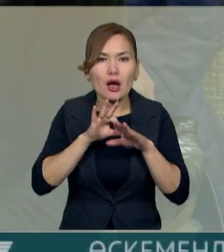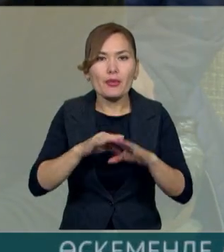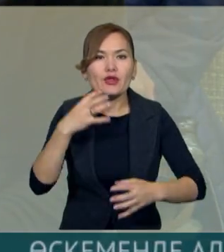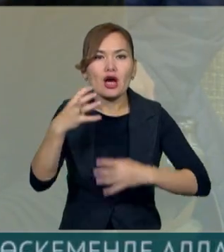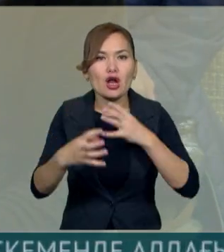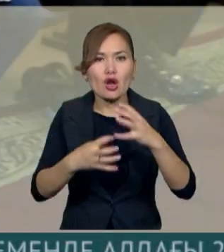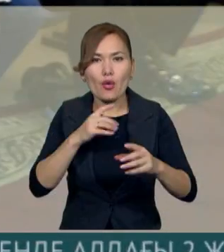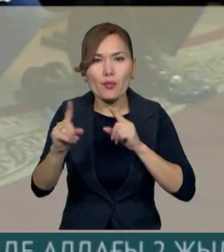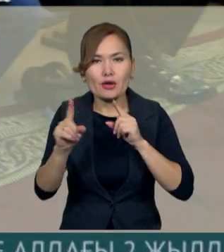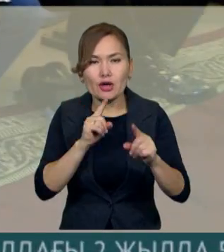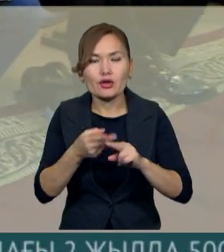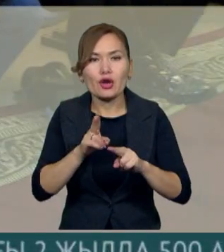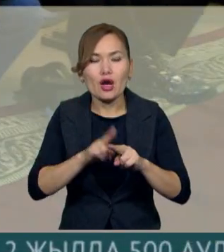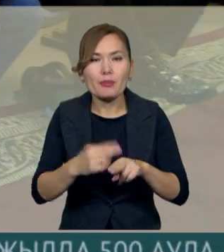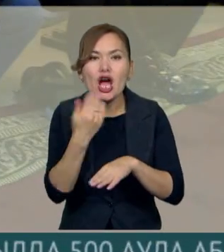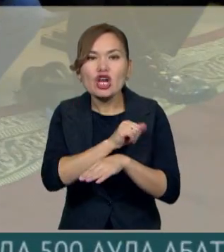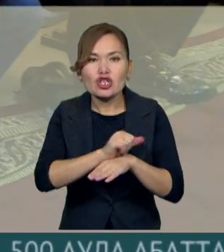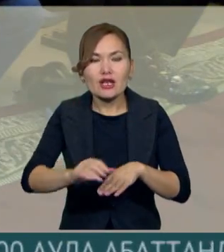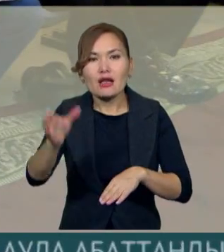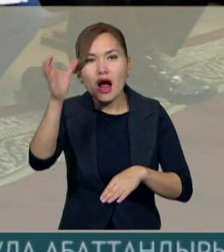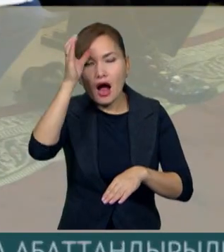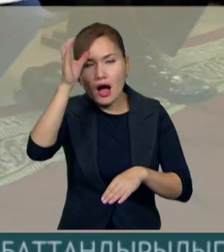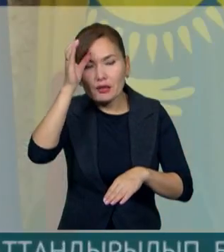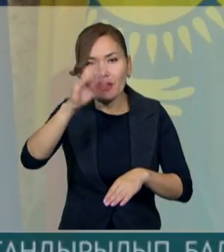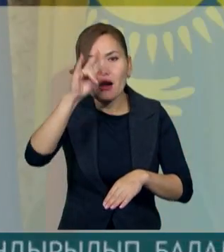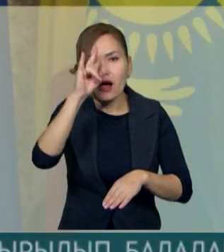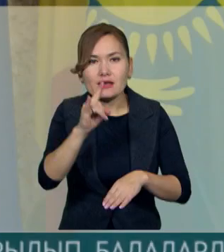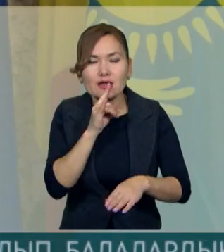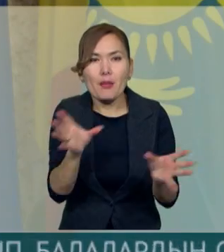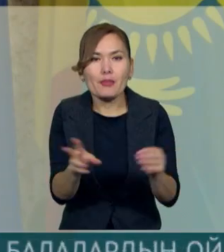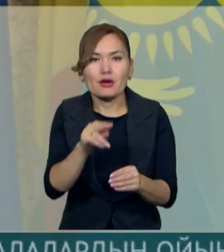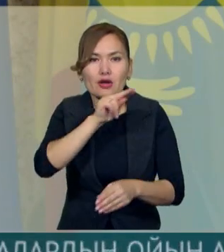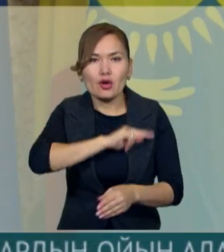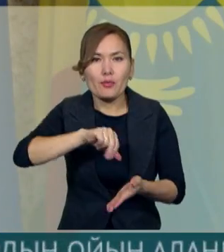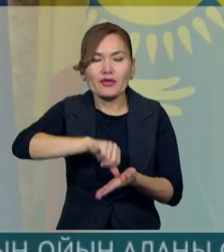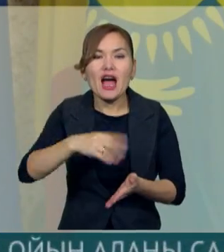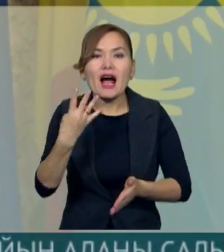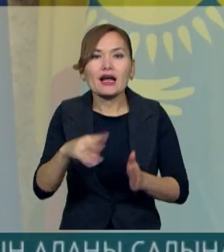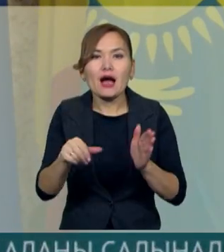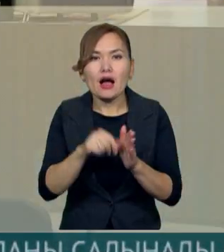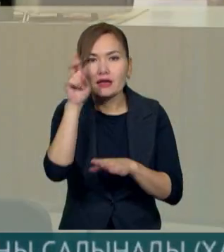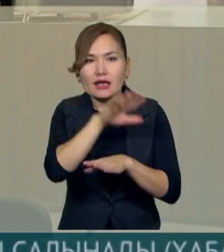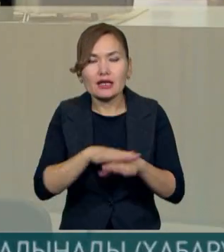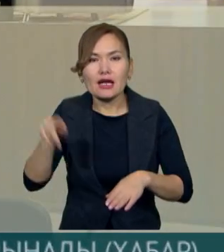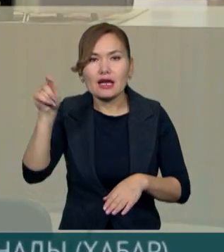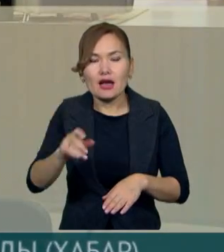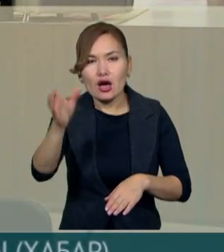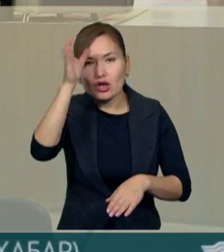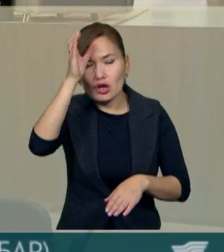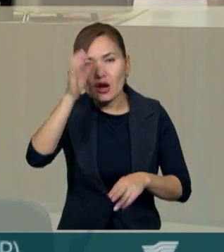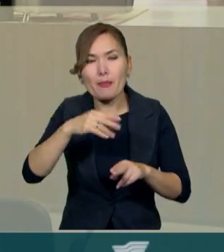халықаралық конференция кезінде мұны шетелдік ғалымдар да ерекше атап өтті. 46 елден келген 120-дан астам ғалым